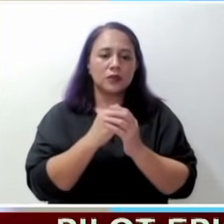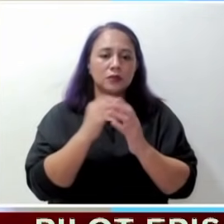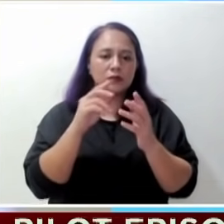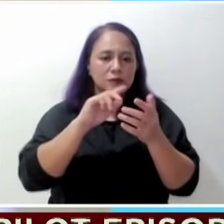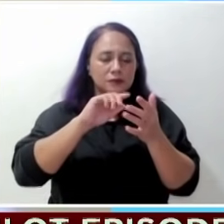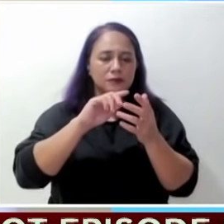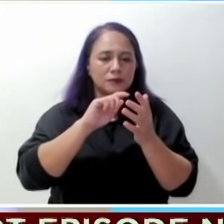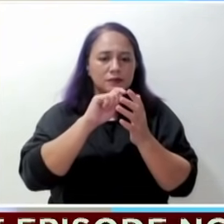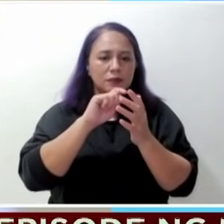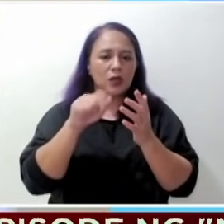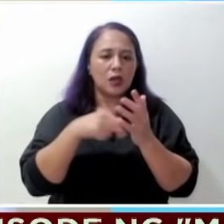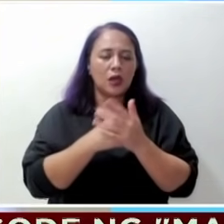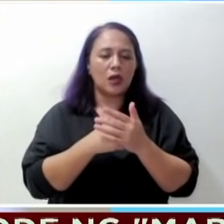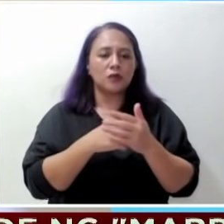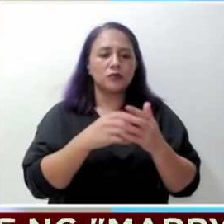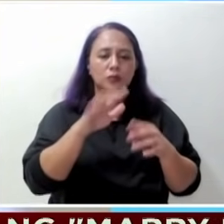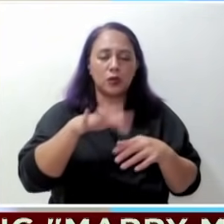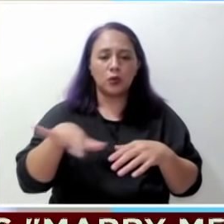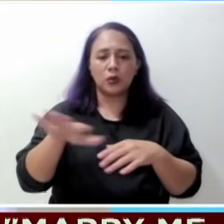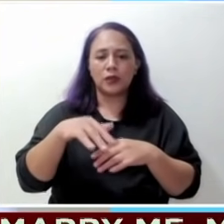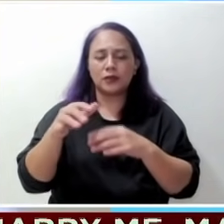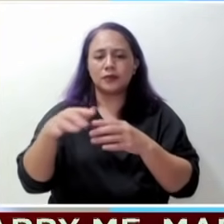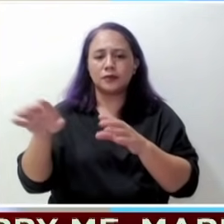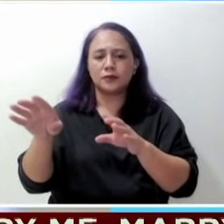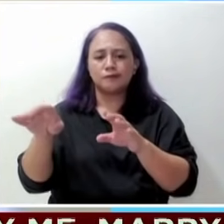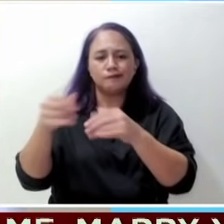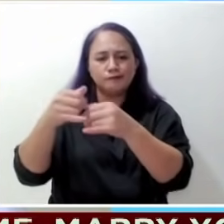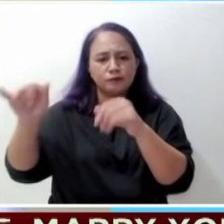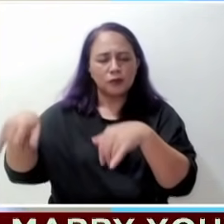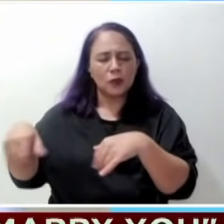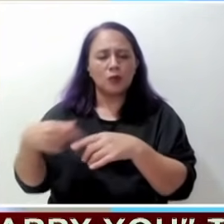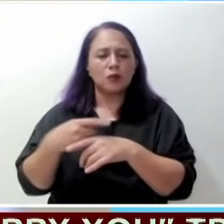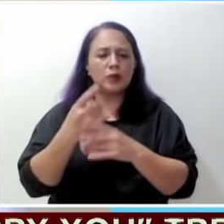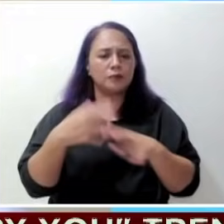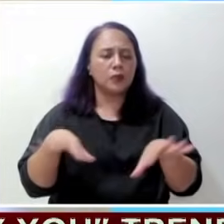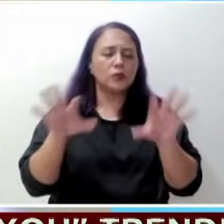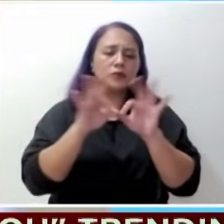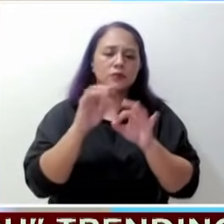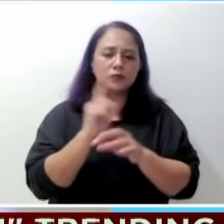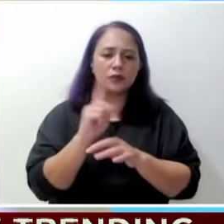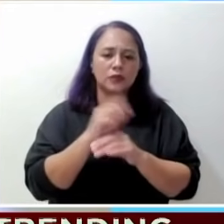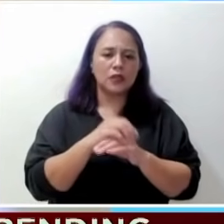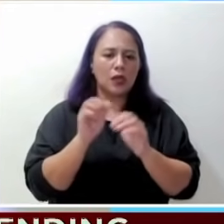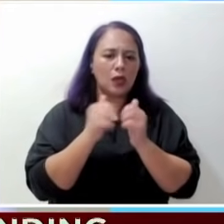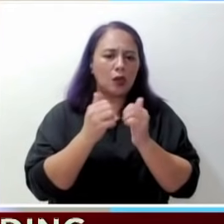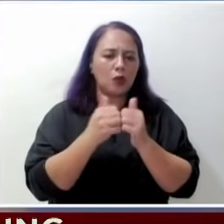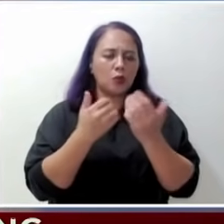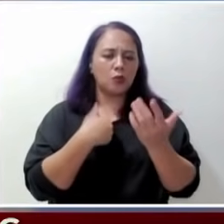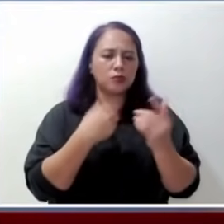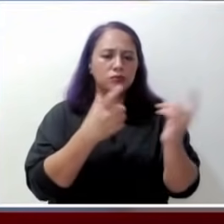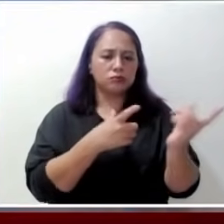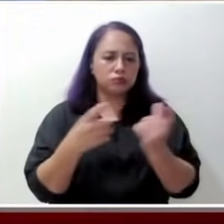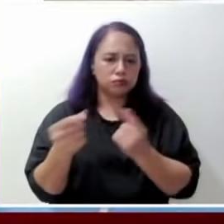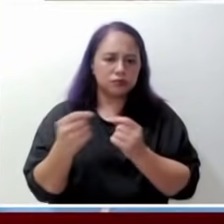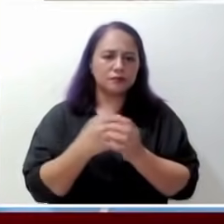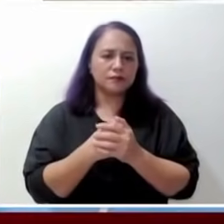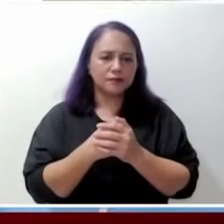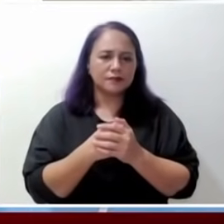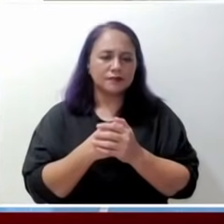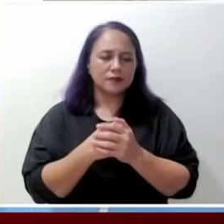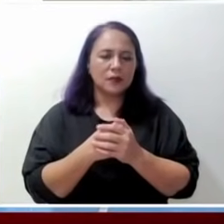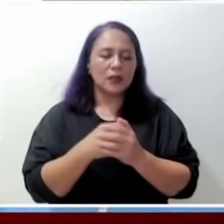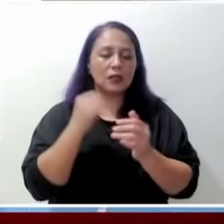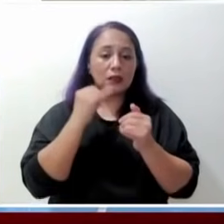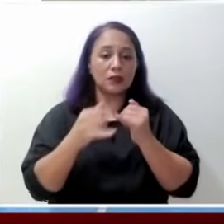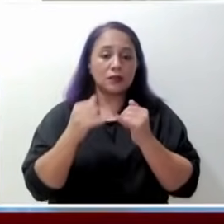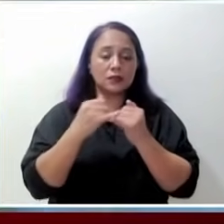no, yung granular lockdowns. And very important dito talaga yung how it will be implemented. Sa huling datos